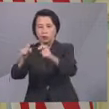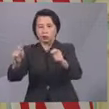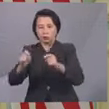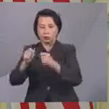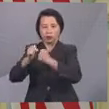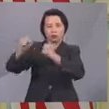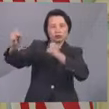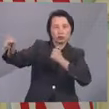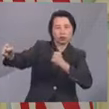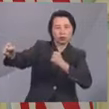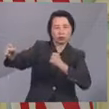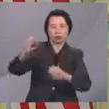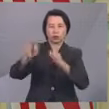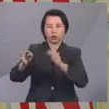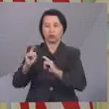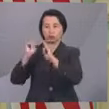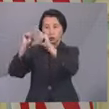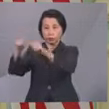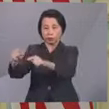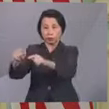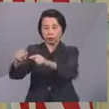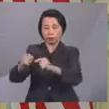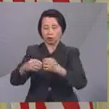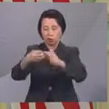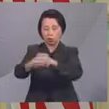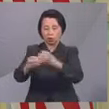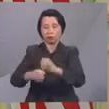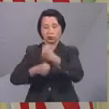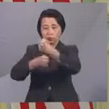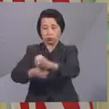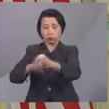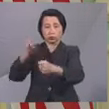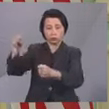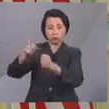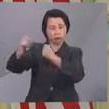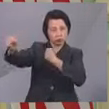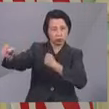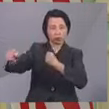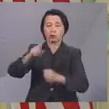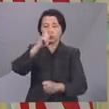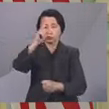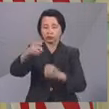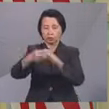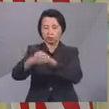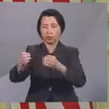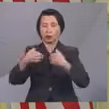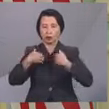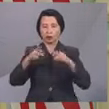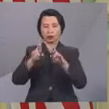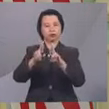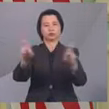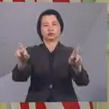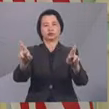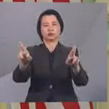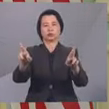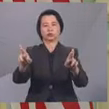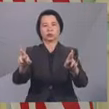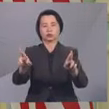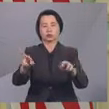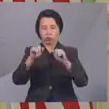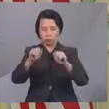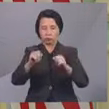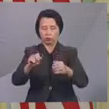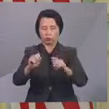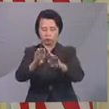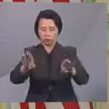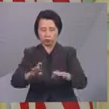agak jauh kalau nak pergi ke kedutaan-kedutaan tersebut. Sebenarnya pihak kedutaan menyediakan boleh